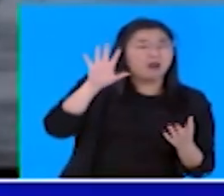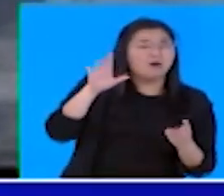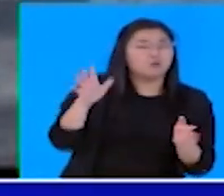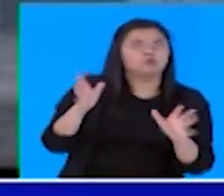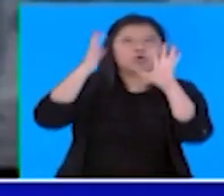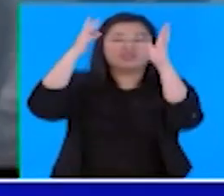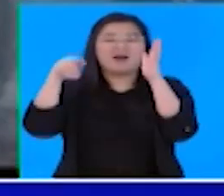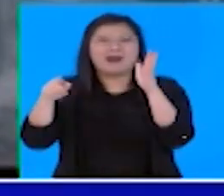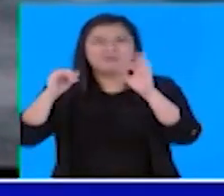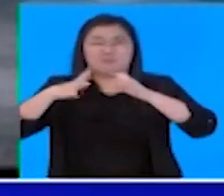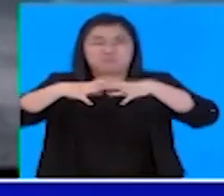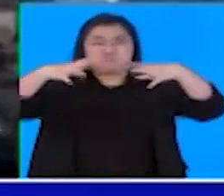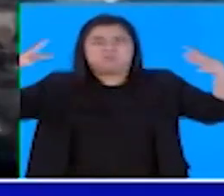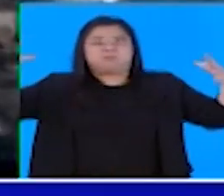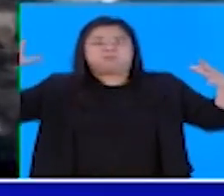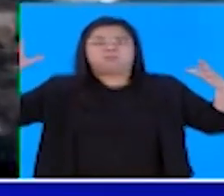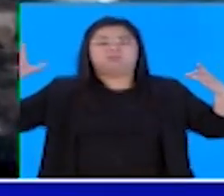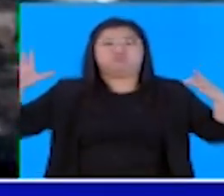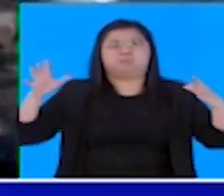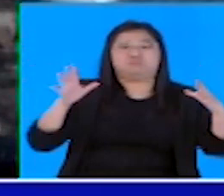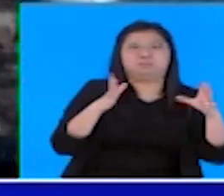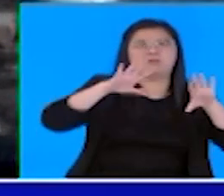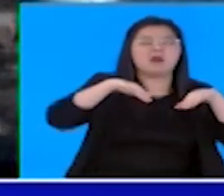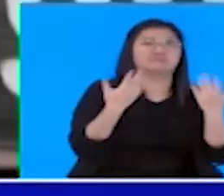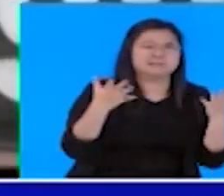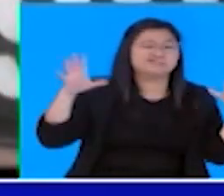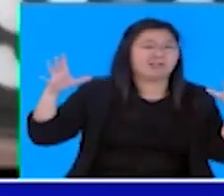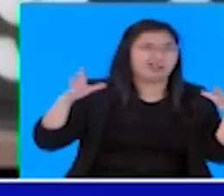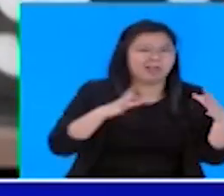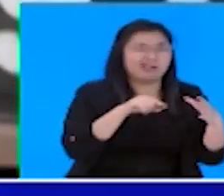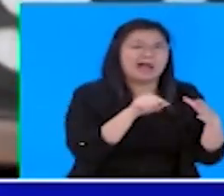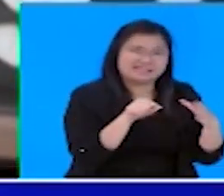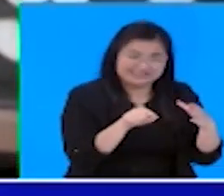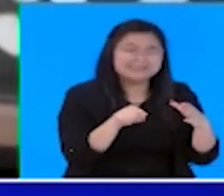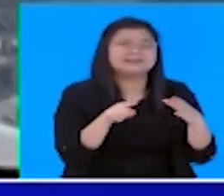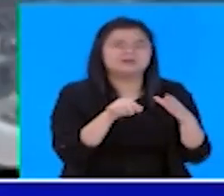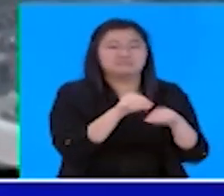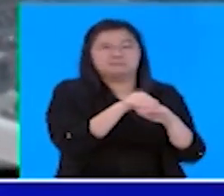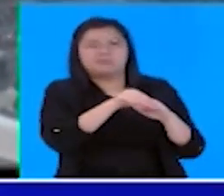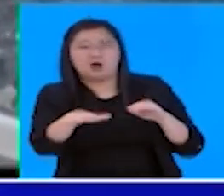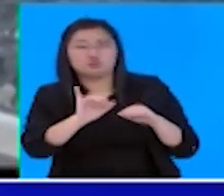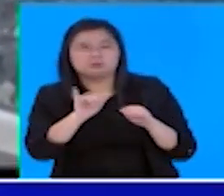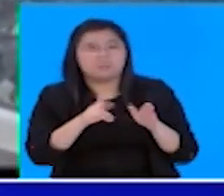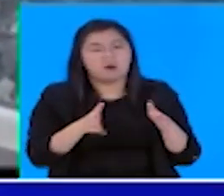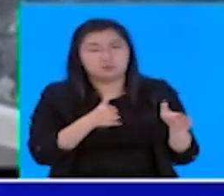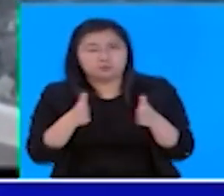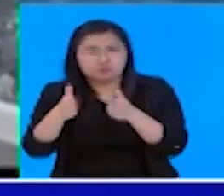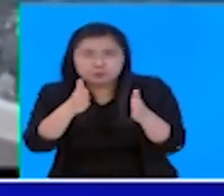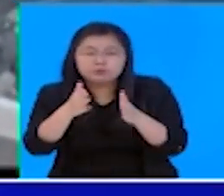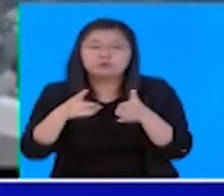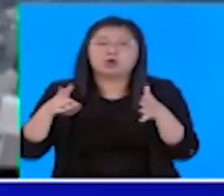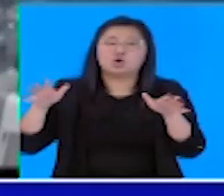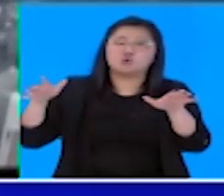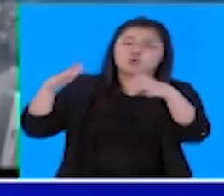kVA kontur wilayah dimana dibagian hulu itu ada pegunungan Meratus yang kemudian sekarang sudah Sangat